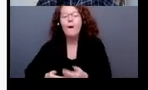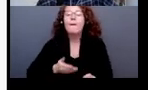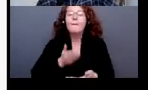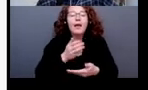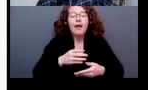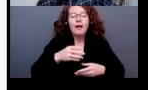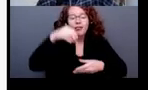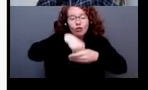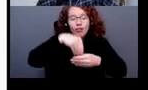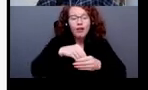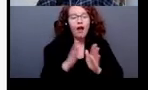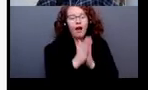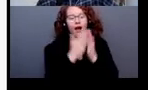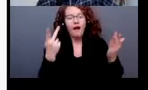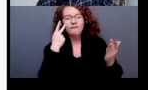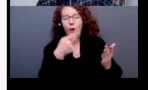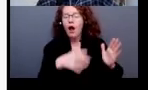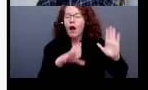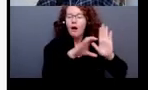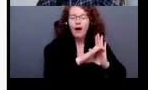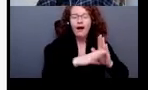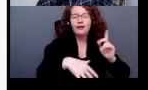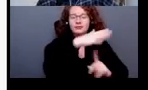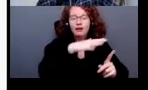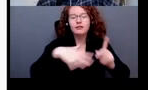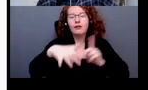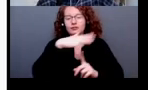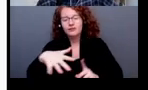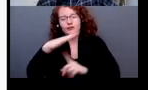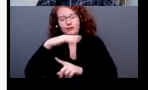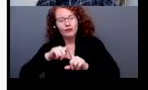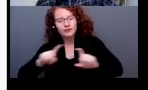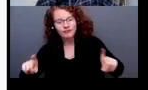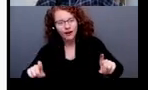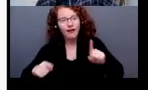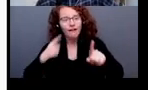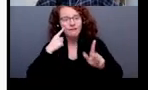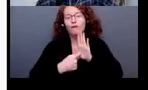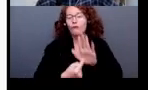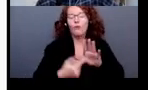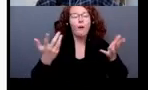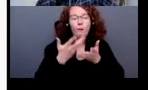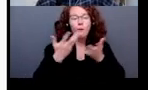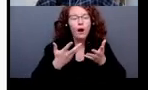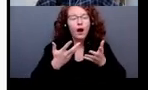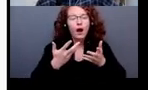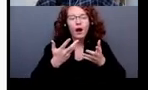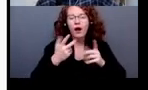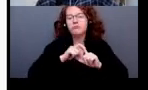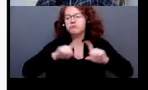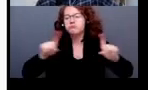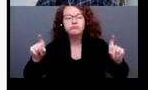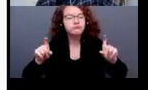portraits et chacun de ces portraits consiste à montrer de manière plurivoque, c'est-à-dire avec